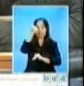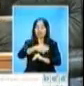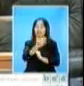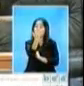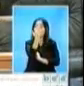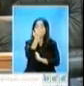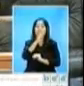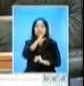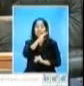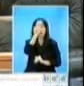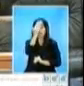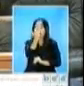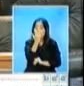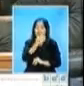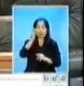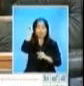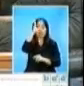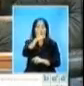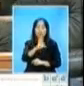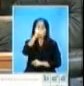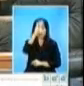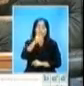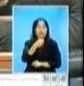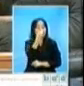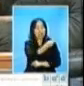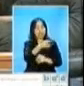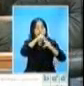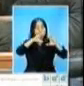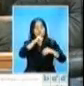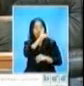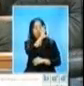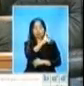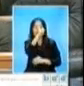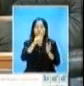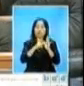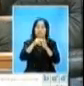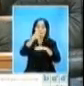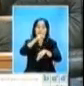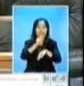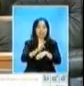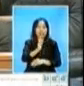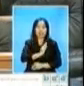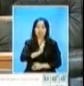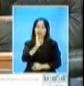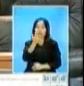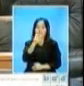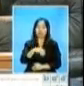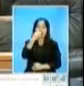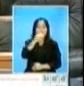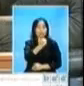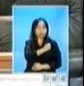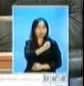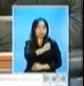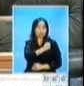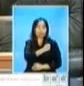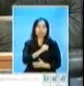วกผมได้พูดแล้วท่านพูดอยู่ฝ่ายเดียวให้อีกฝ่ายหนึ่งพูดอยู่ฝ่ายเดียวนะเท่ากับท่านไม่เป็นกลางอยู่แล้วท่านประธานท่านฟังต่อสิฮะอดทนฟังพวกผมนิดหนึ่งครับท่